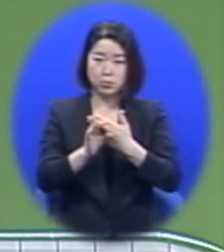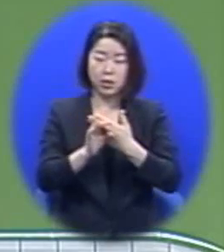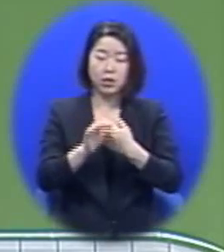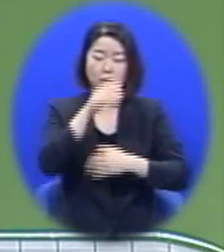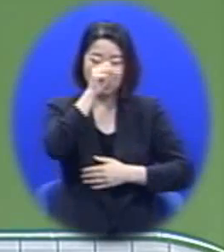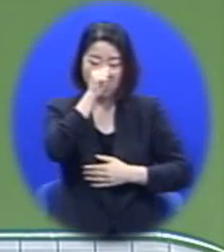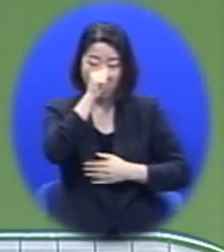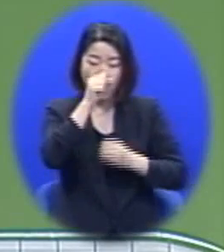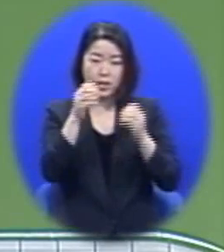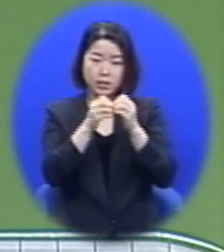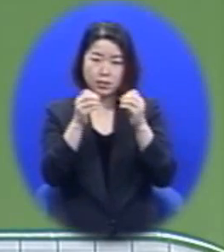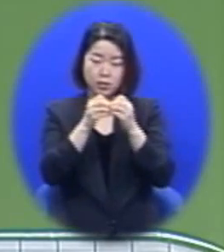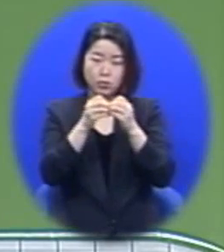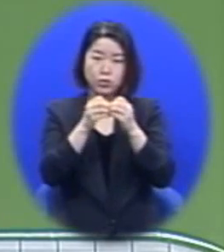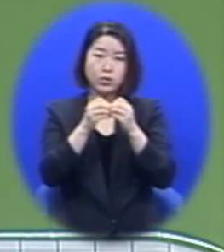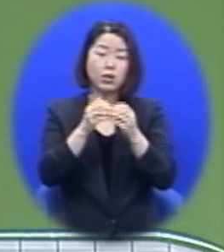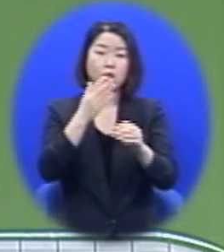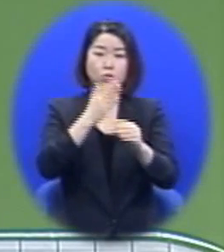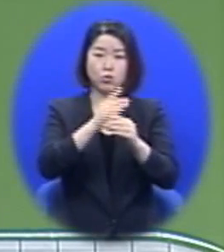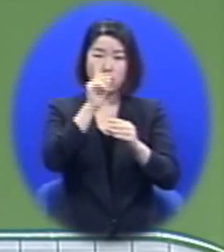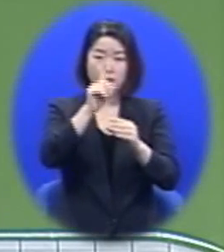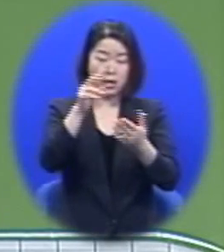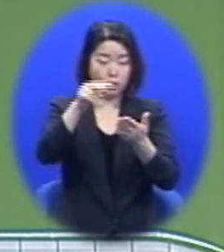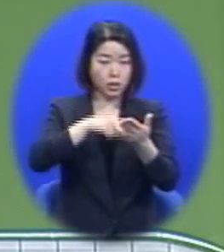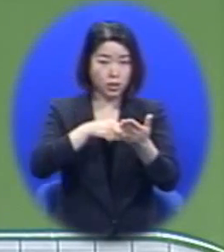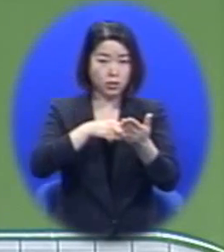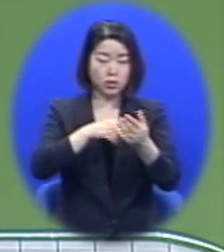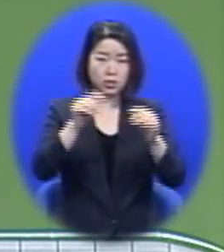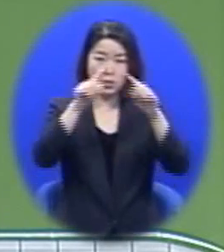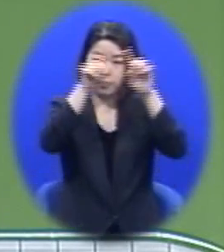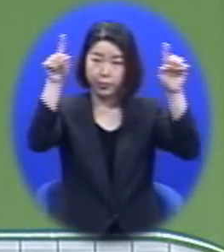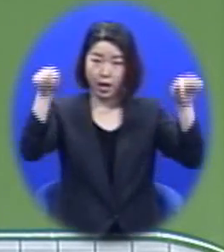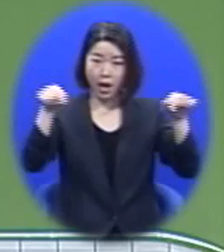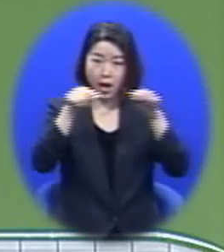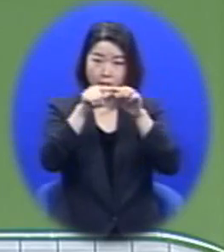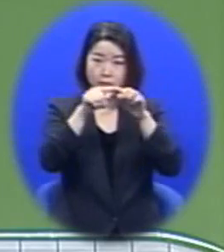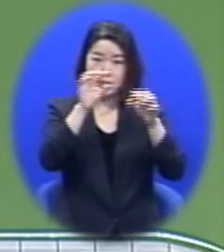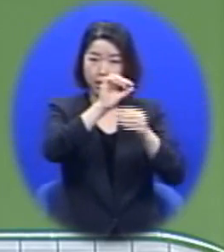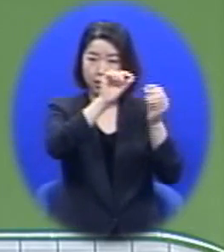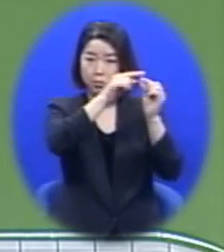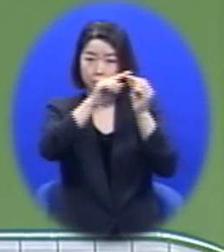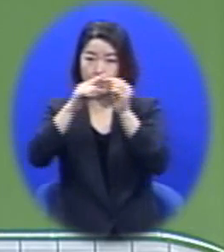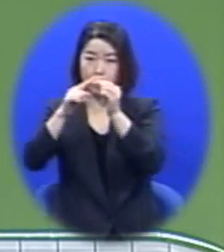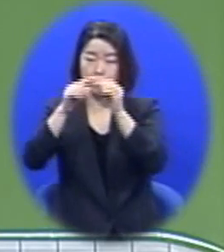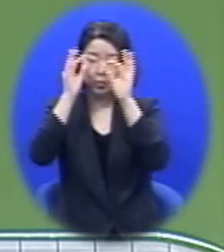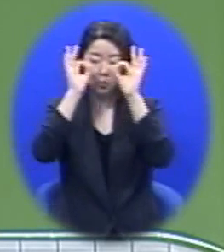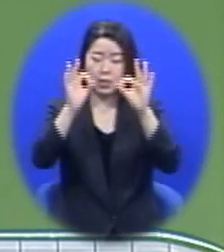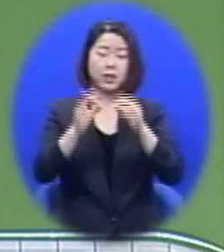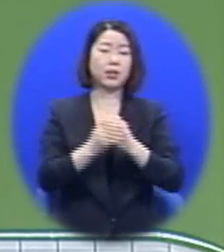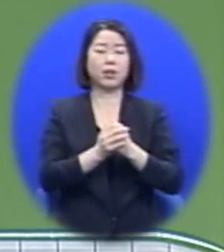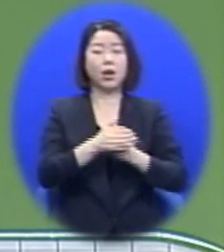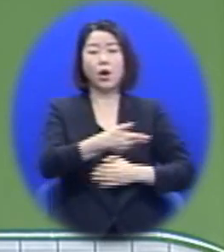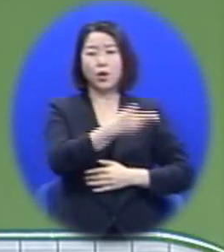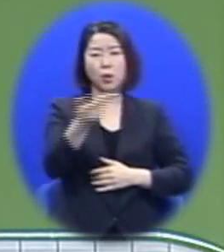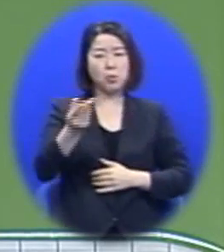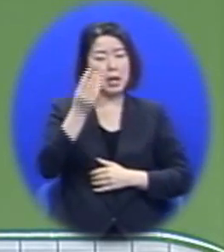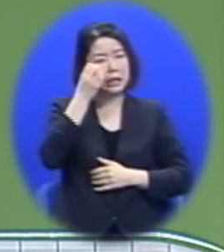좋아하는 성구 중에 하나로 여러분이 읽으셨든지 액자에서 보셨든지 아마 여러분에게